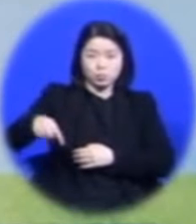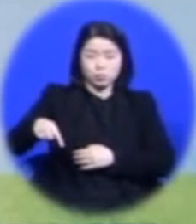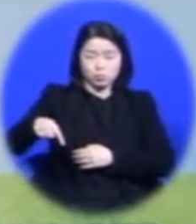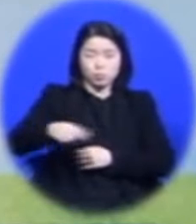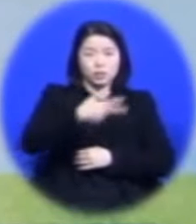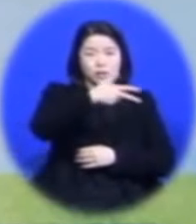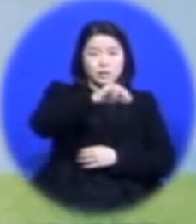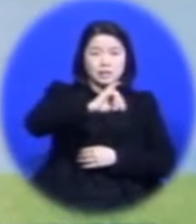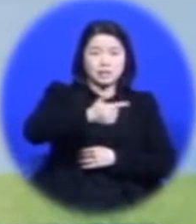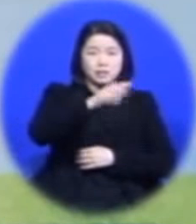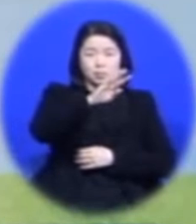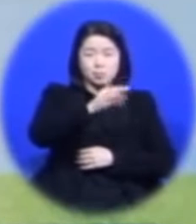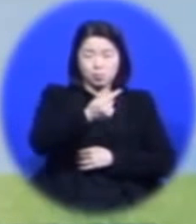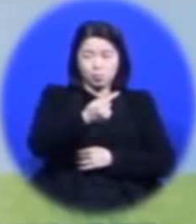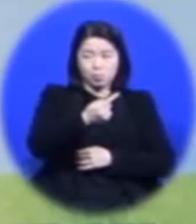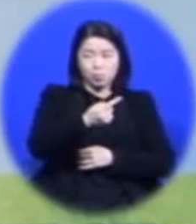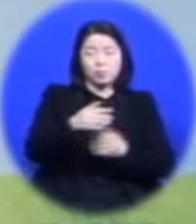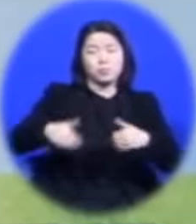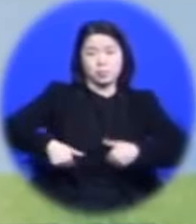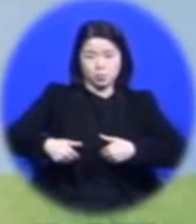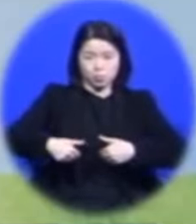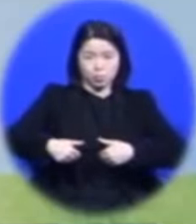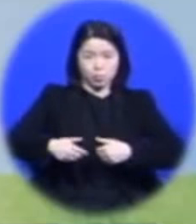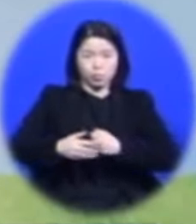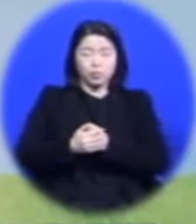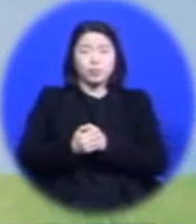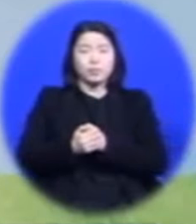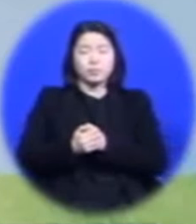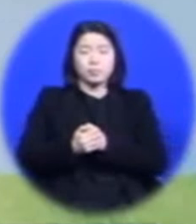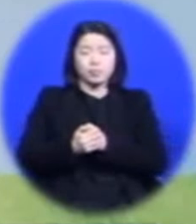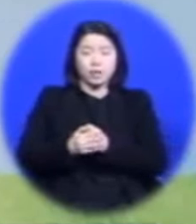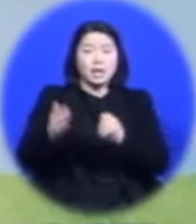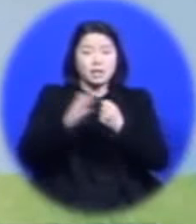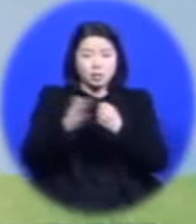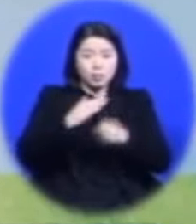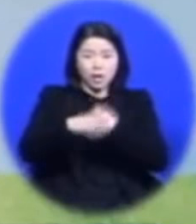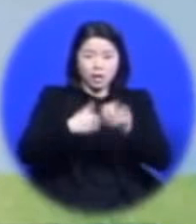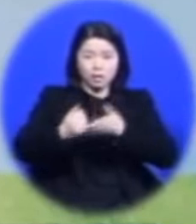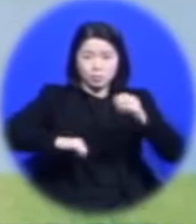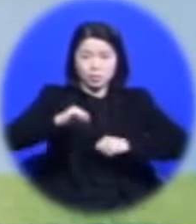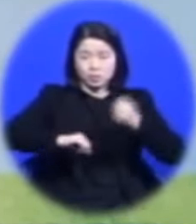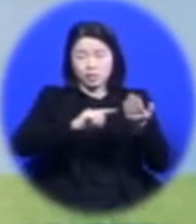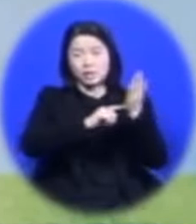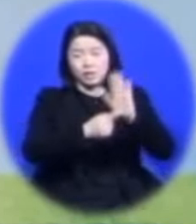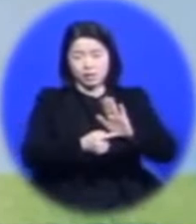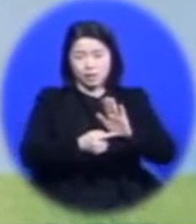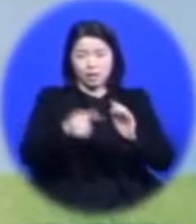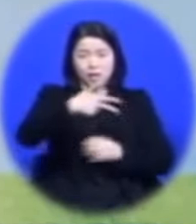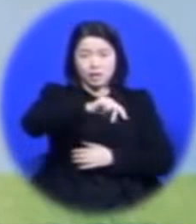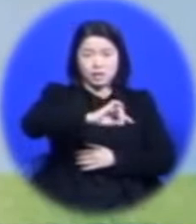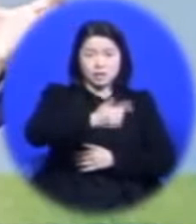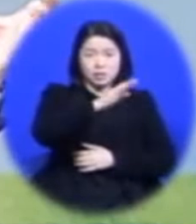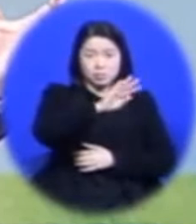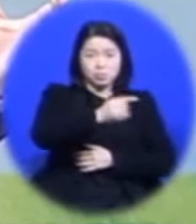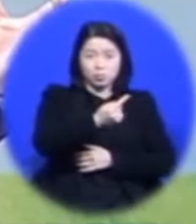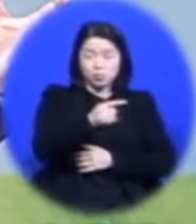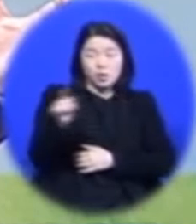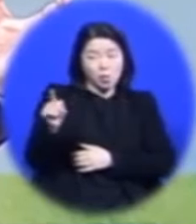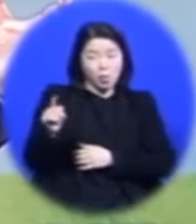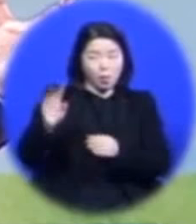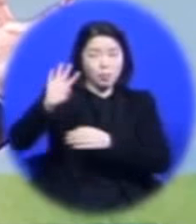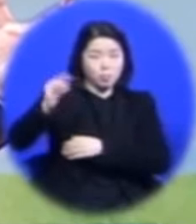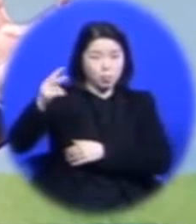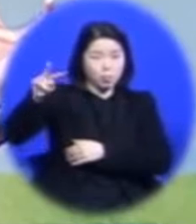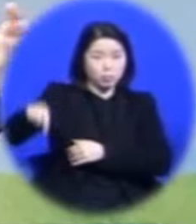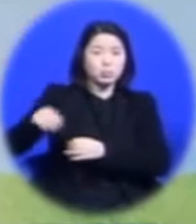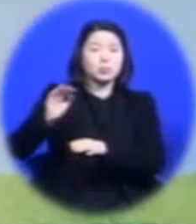진보주의 교회가 필요해요 그래야 하나님의 역사가 나타납니다 진보주의 교회는 보수주의 교회가